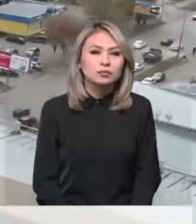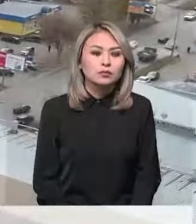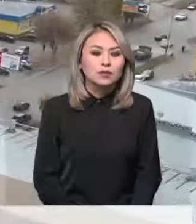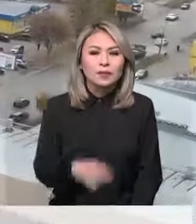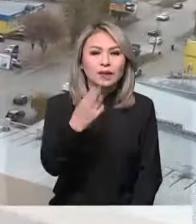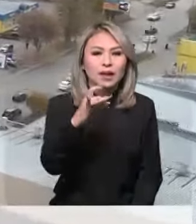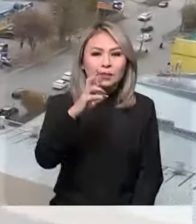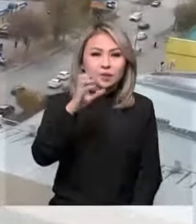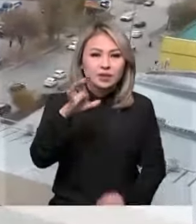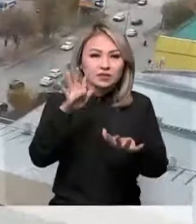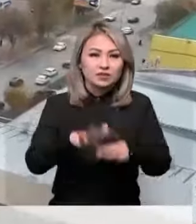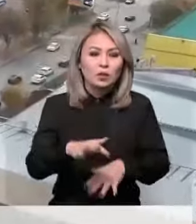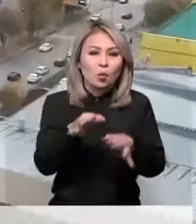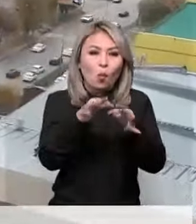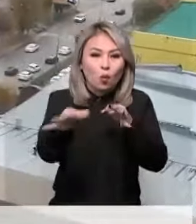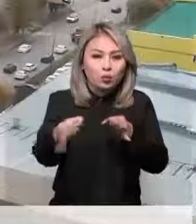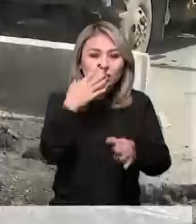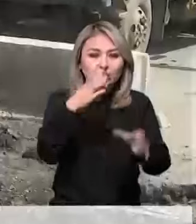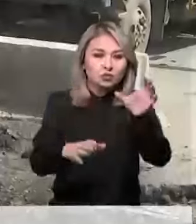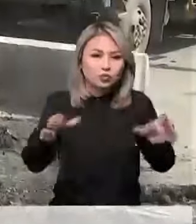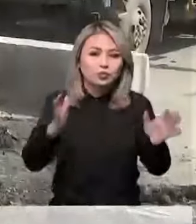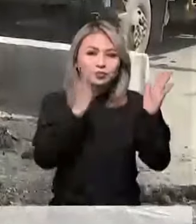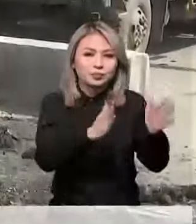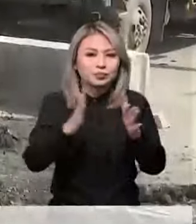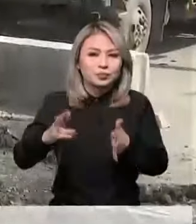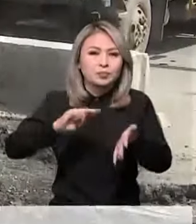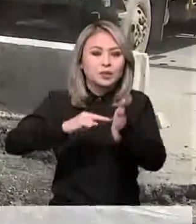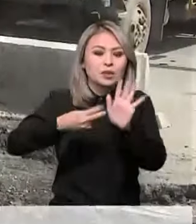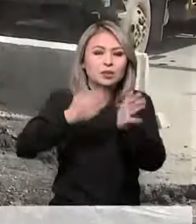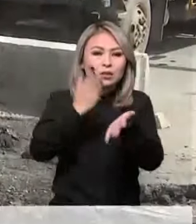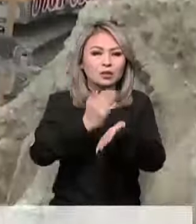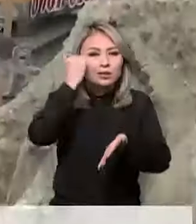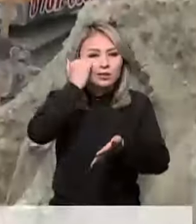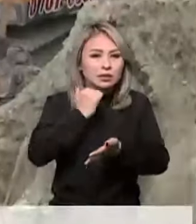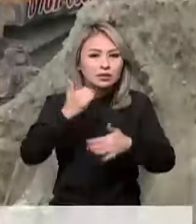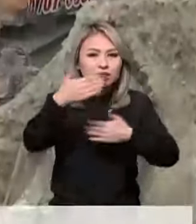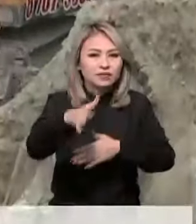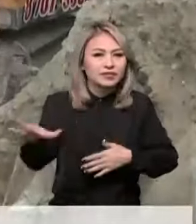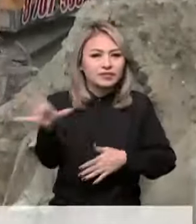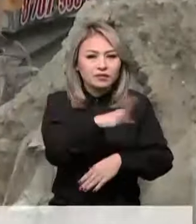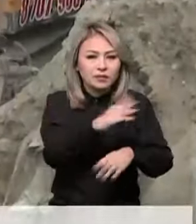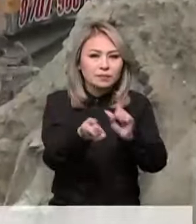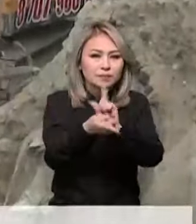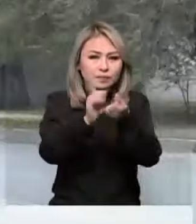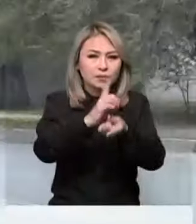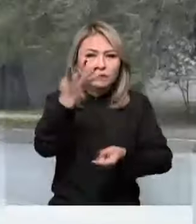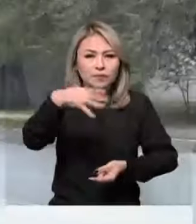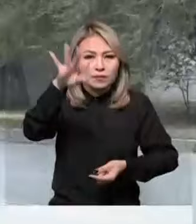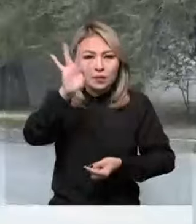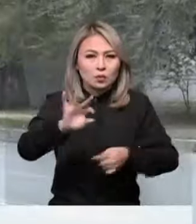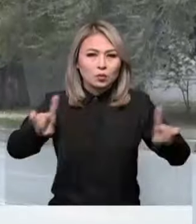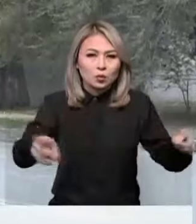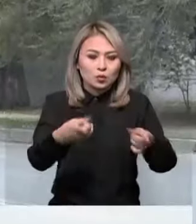Дербес бюджетке ие болған облыс әуелі жылу жүйелерін ретке келтіруді қолға алды. Тозығы жеткен қазандықтар ауыстырылып, жылу желілері 40%-ке